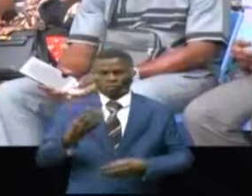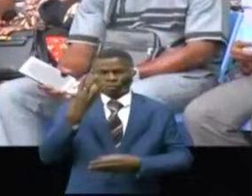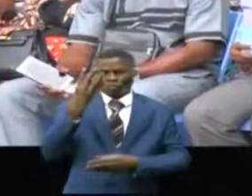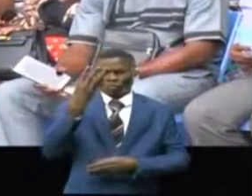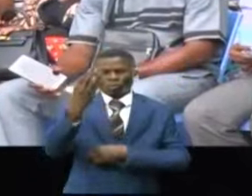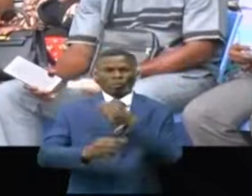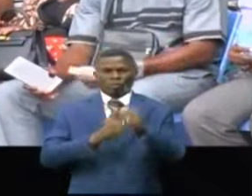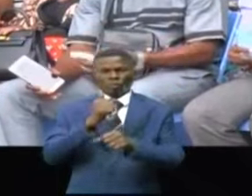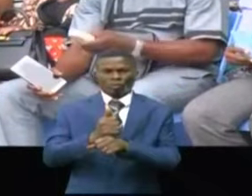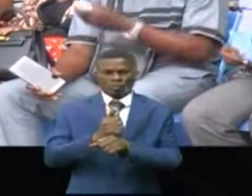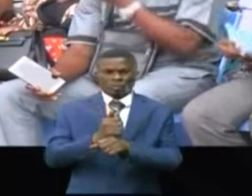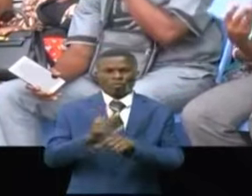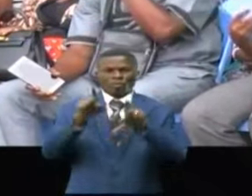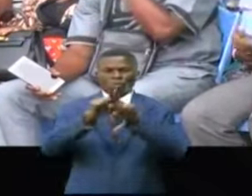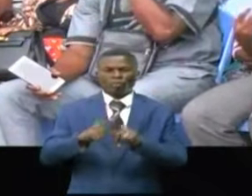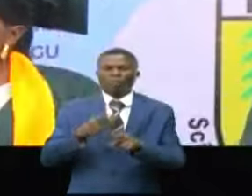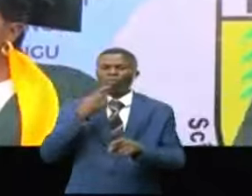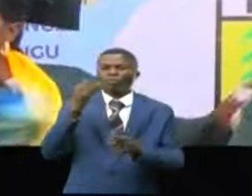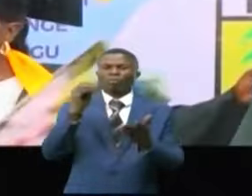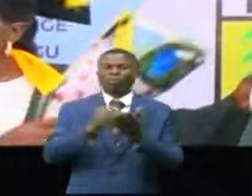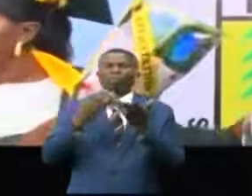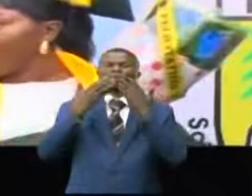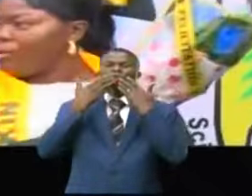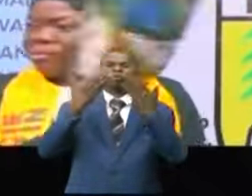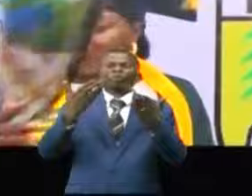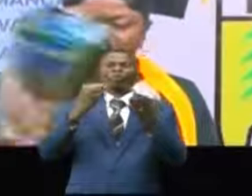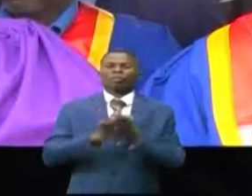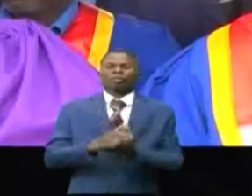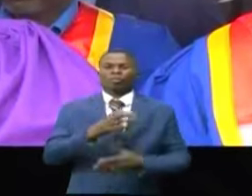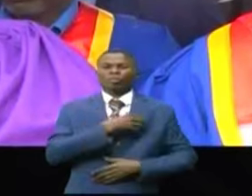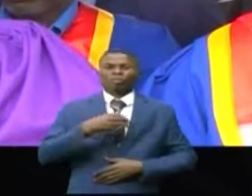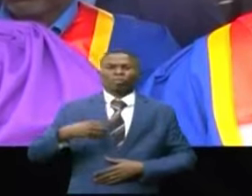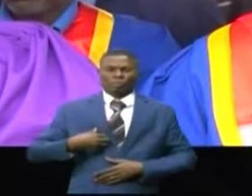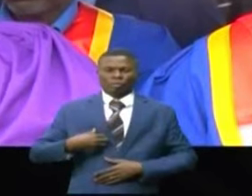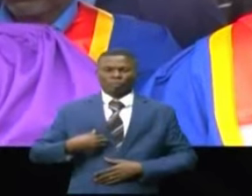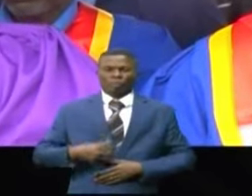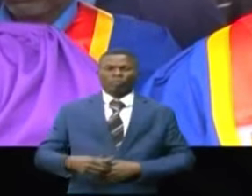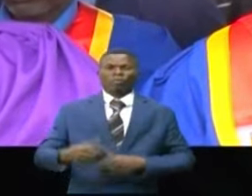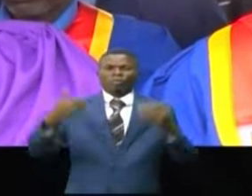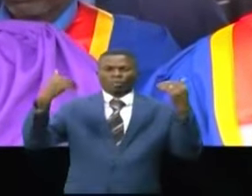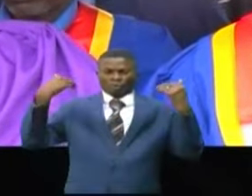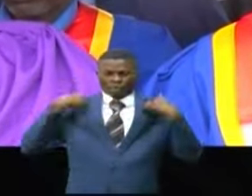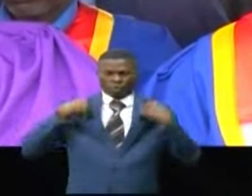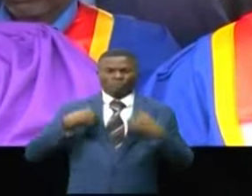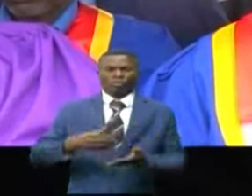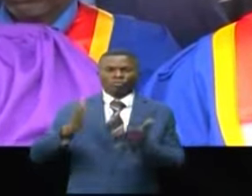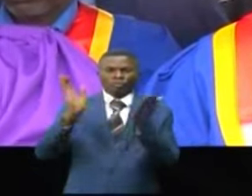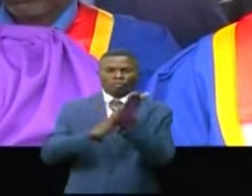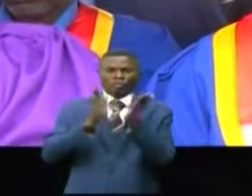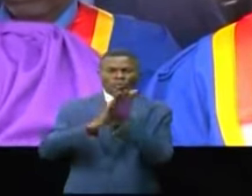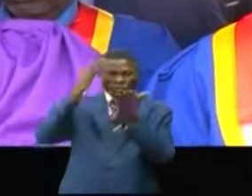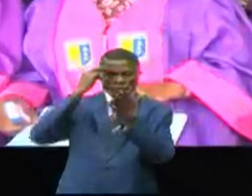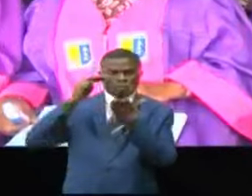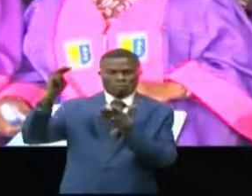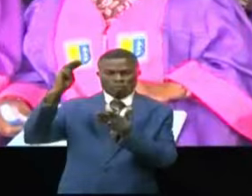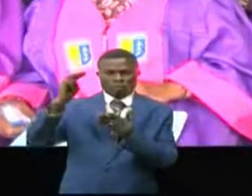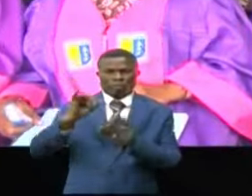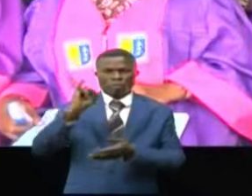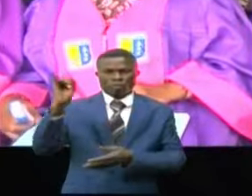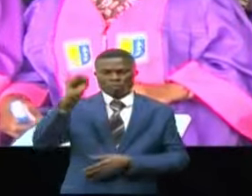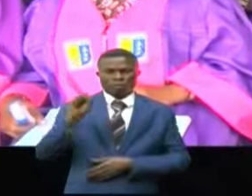5 années. Et nous remercions Madame la DG, la révérende Sœur Florence,